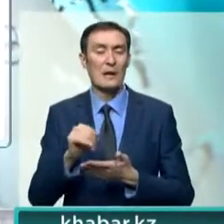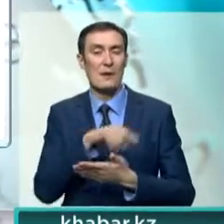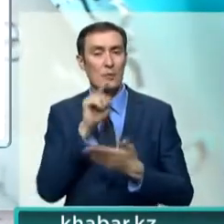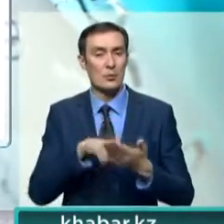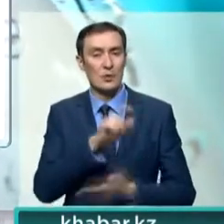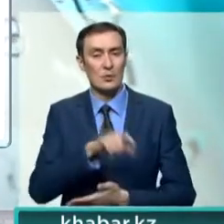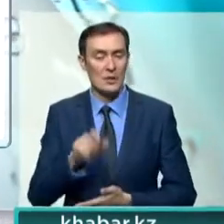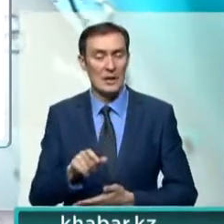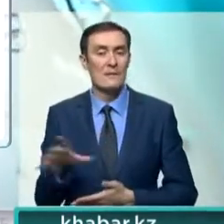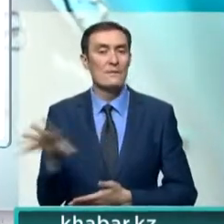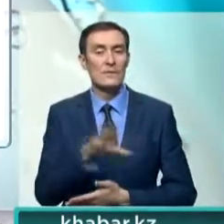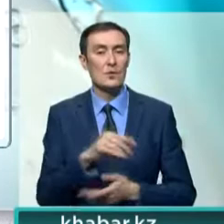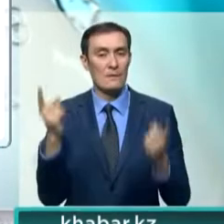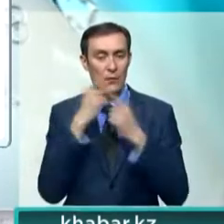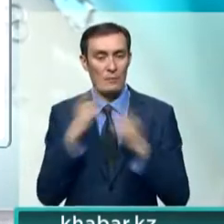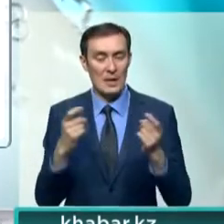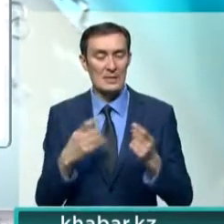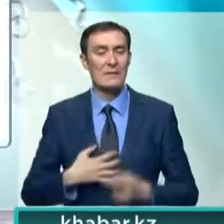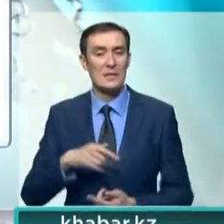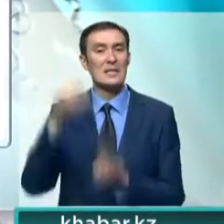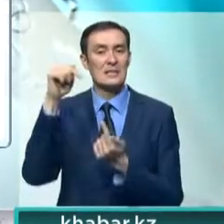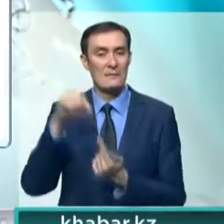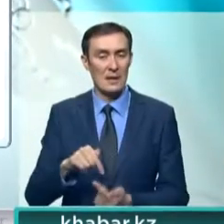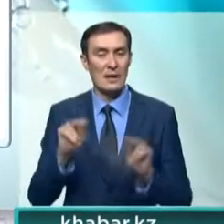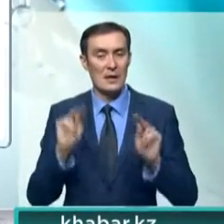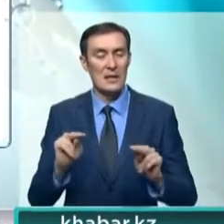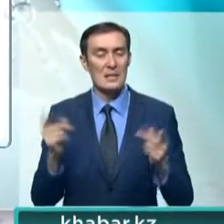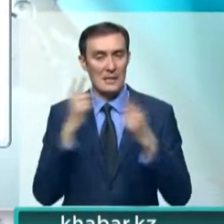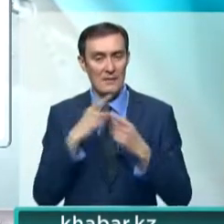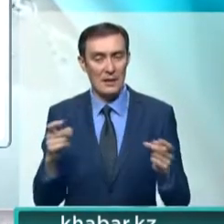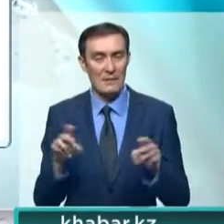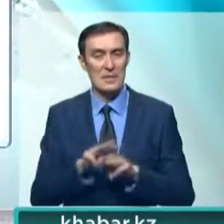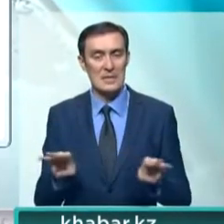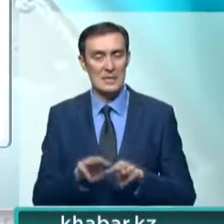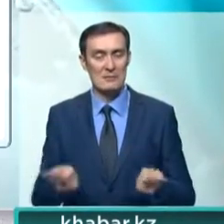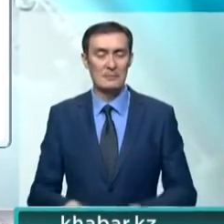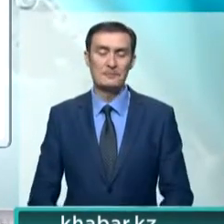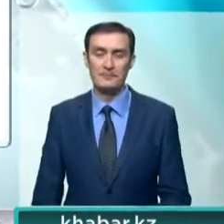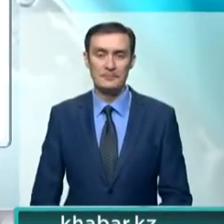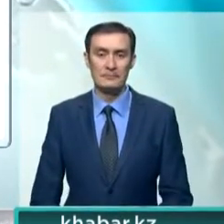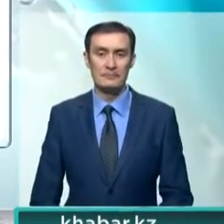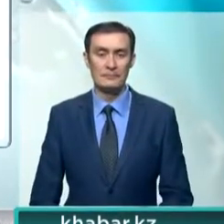казахстанцев. Вся информация на сайте актуальная и достоверная, заверили в профильном ведомстве.